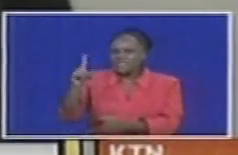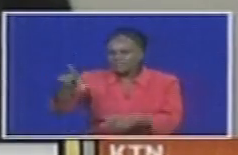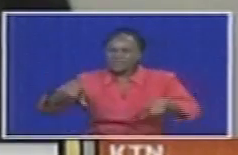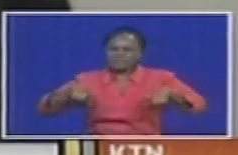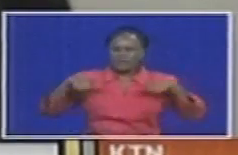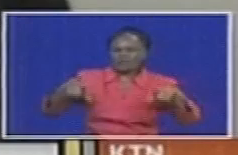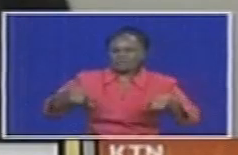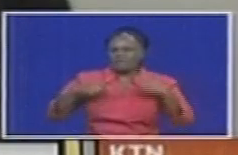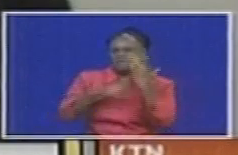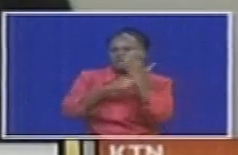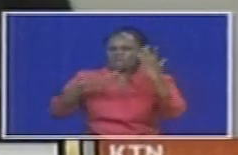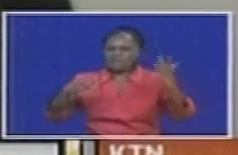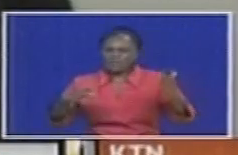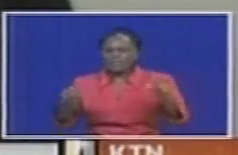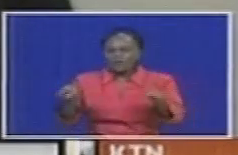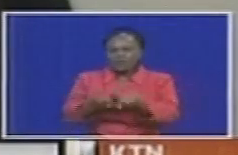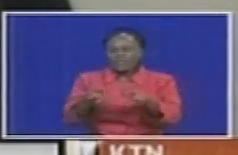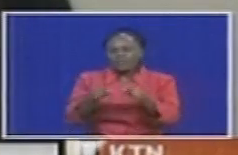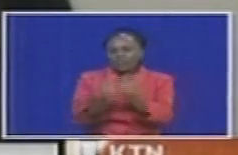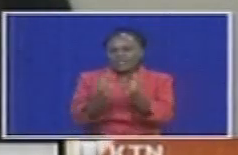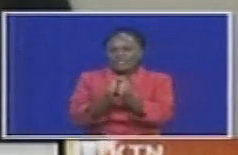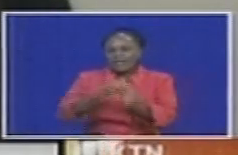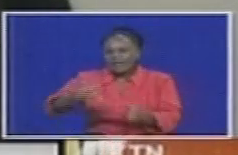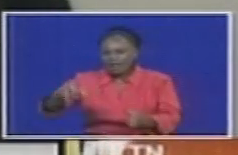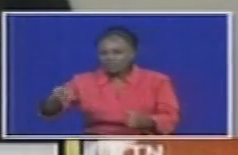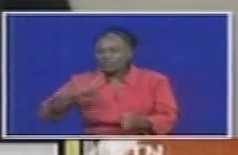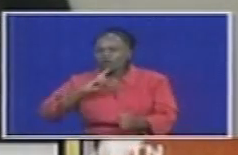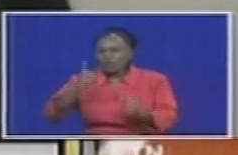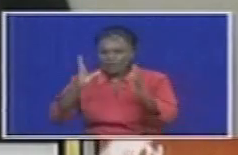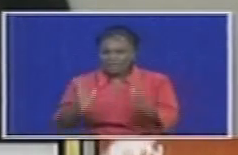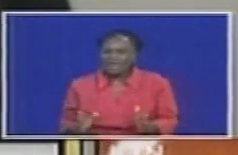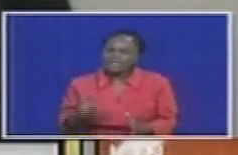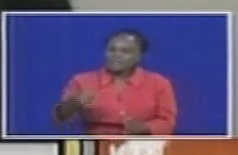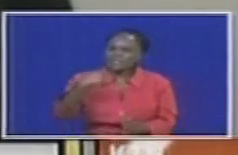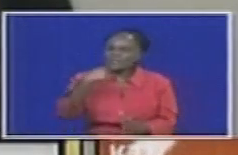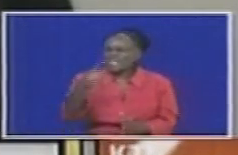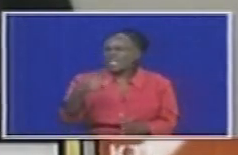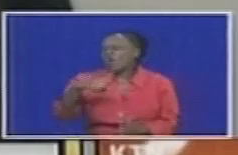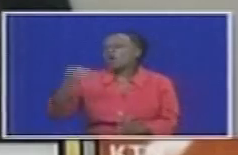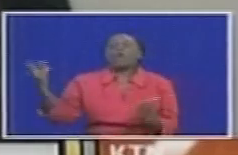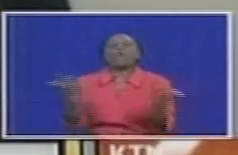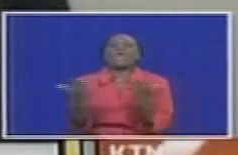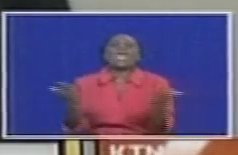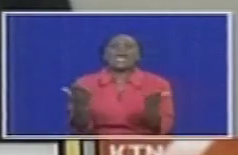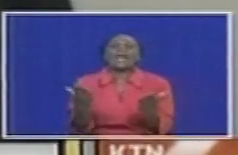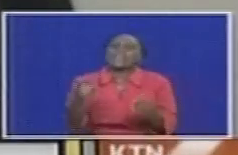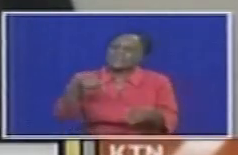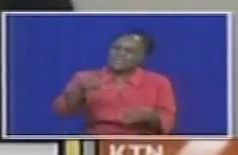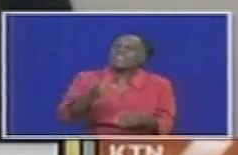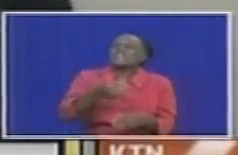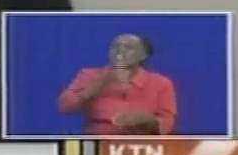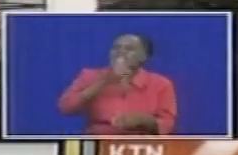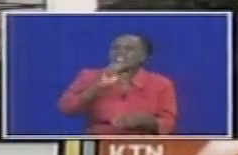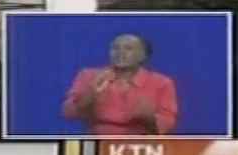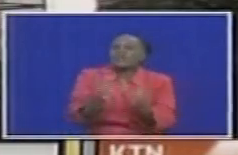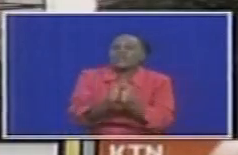anakunywa na county commander. Sasa anasema yeye atapelekwa wapi na yeye anakunywa na hao